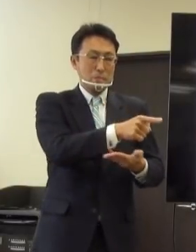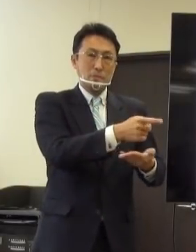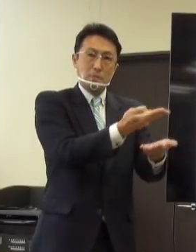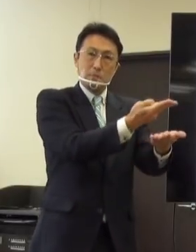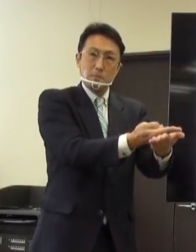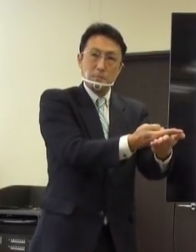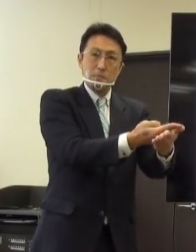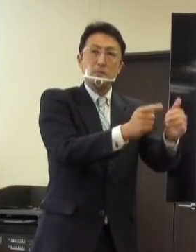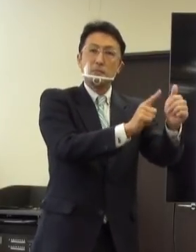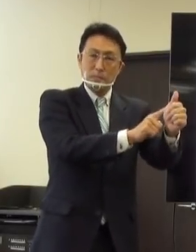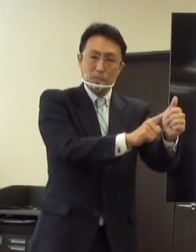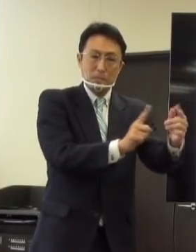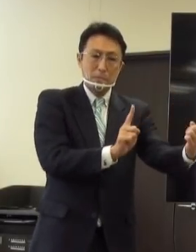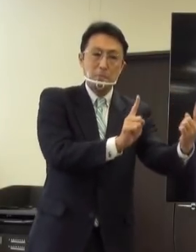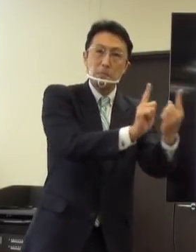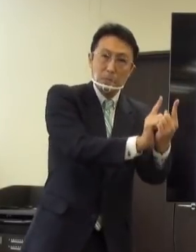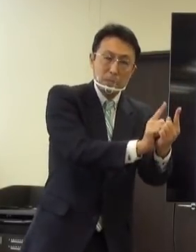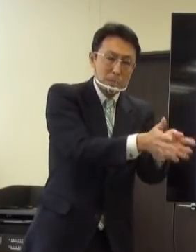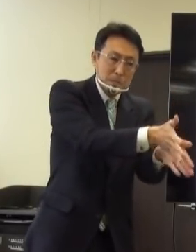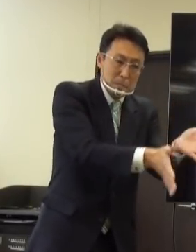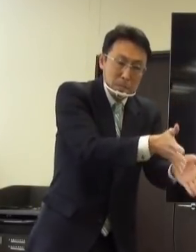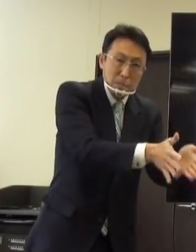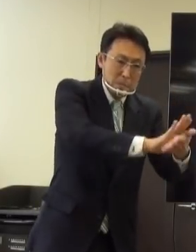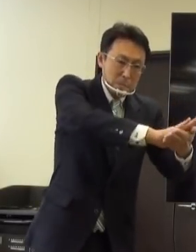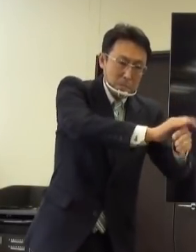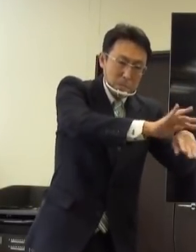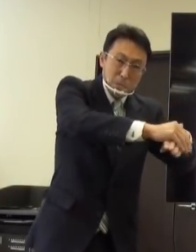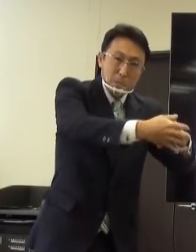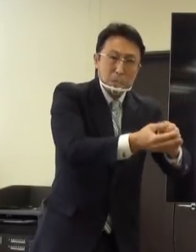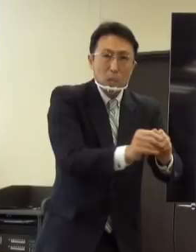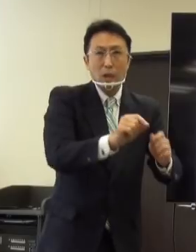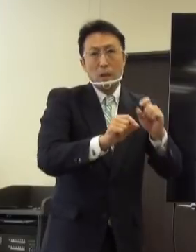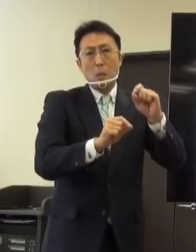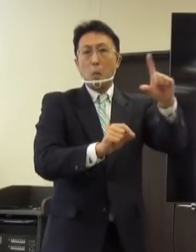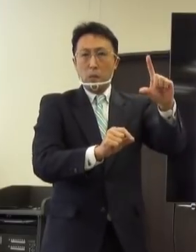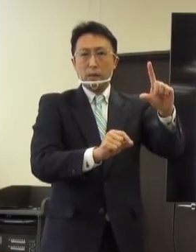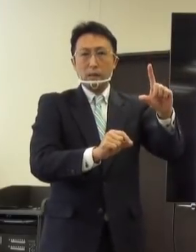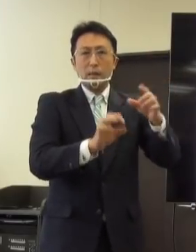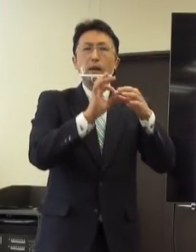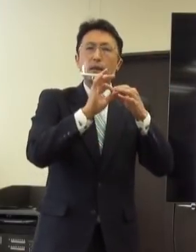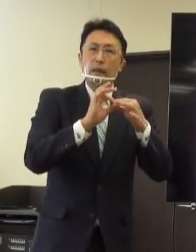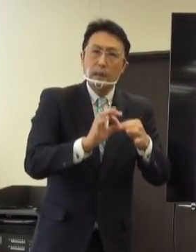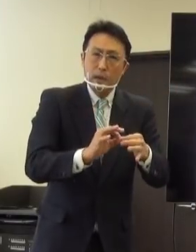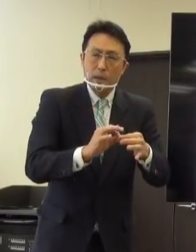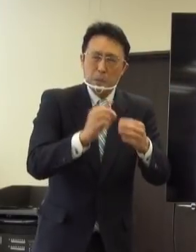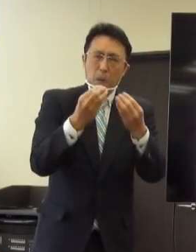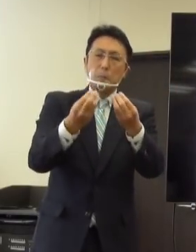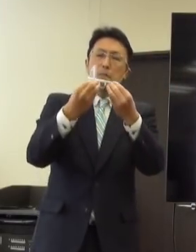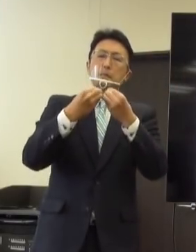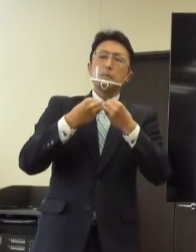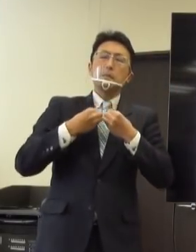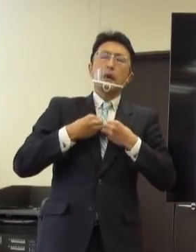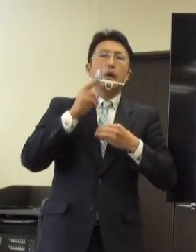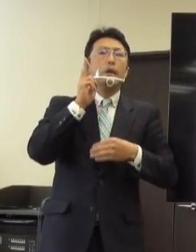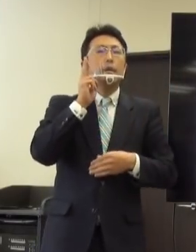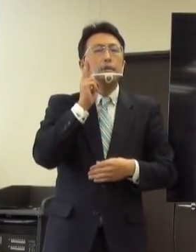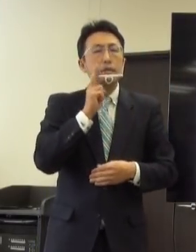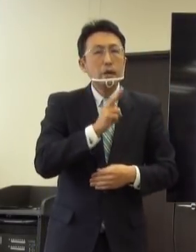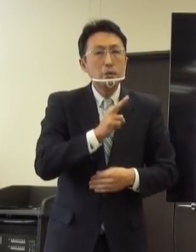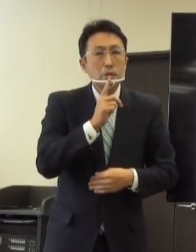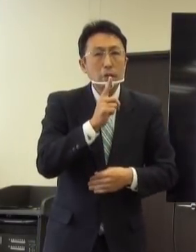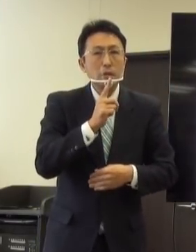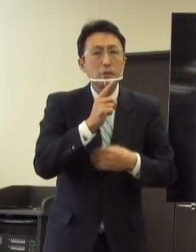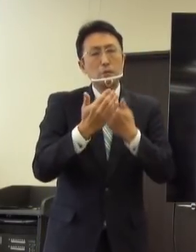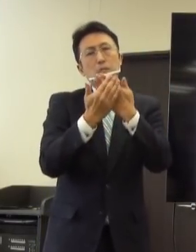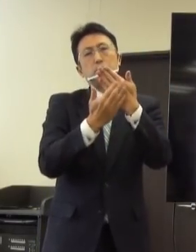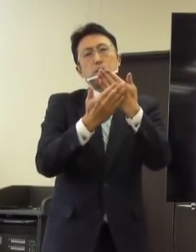なるわけですね。その点ではどうしても感染しやすくなる面があって、そして、まあ、